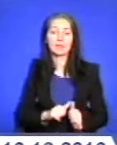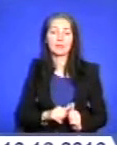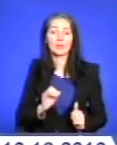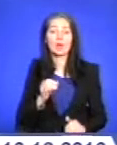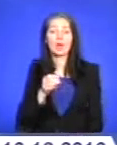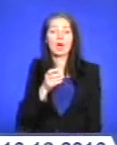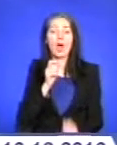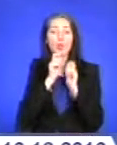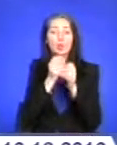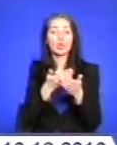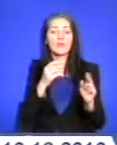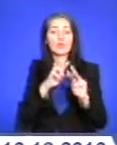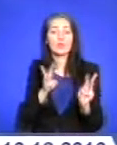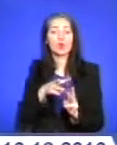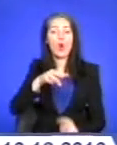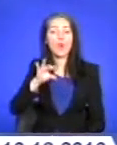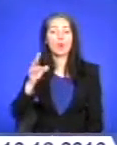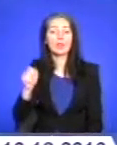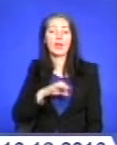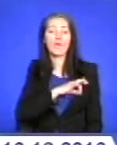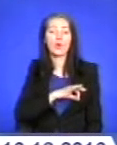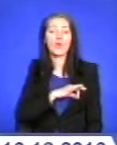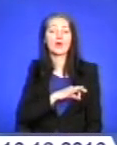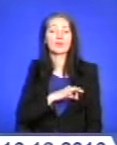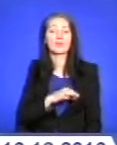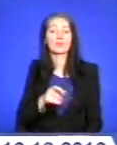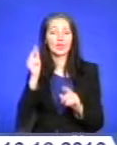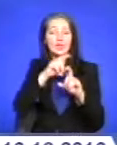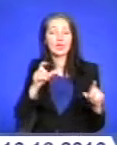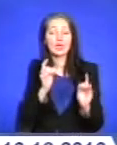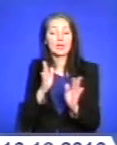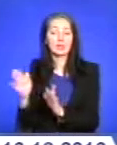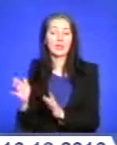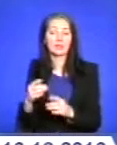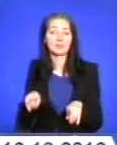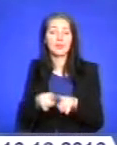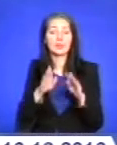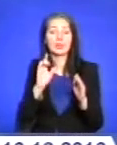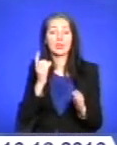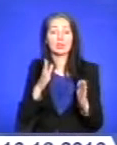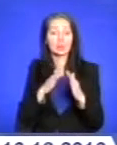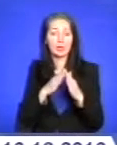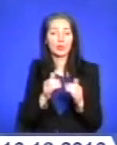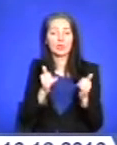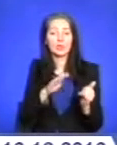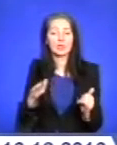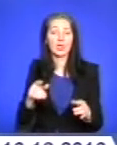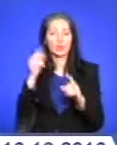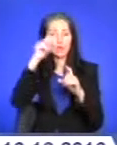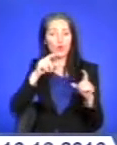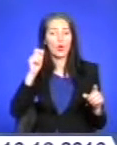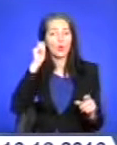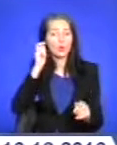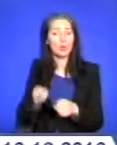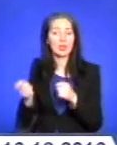І подарунки від Святого Миколая вихованцям школи-інтернату та дитячого будинку для дітей шкільного віку у Тернополі принесли поліцейські.